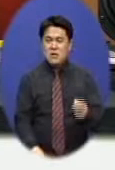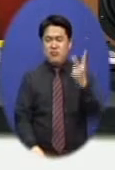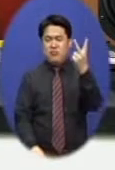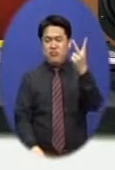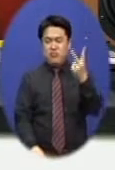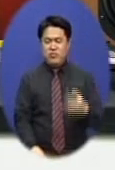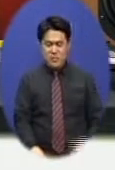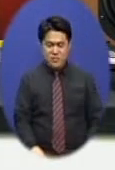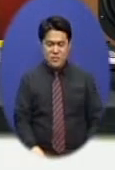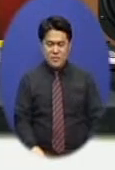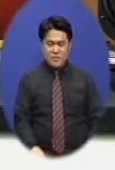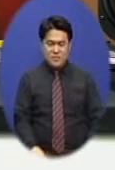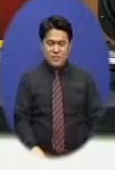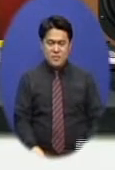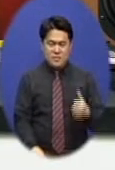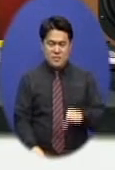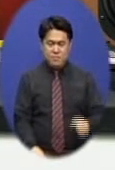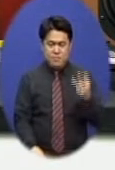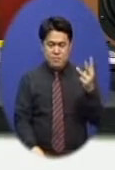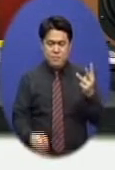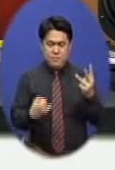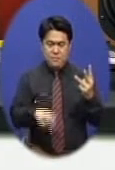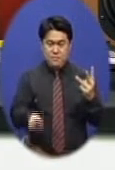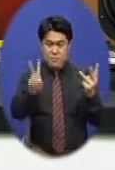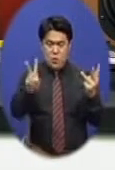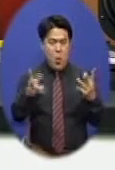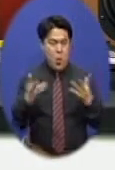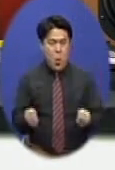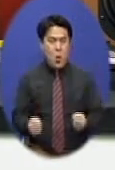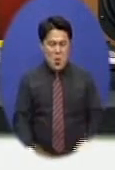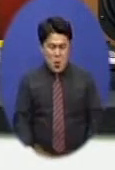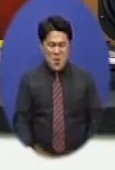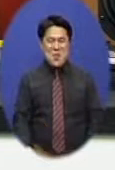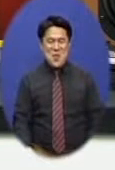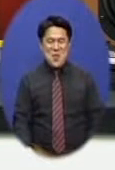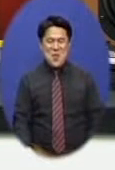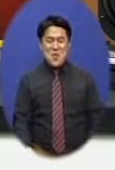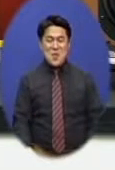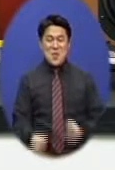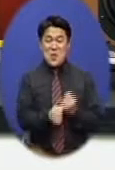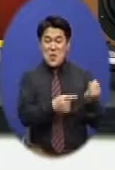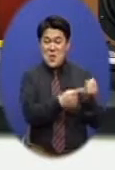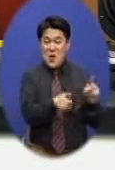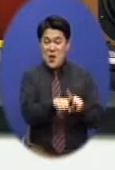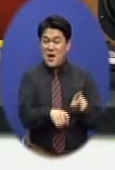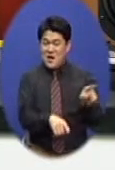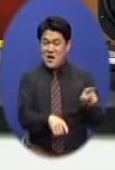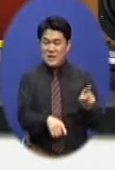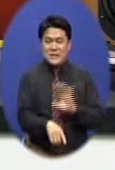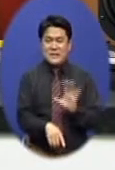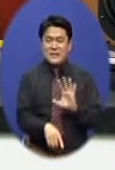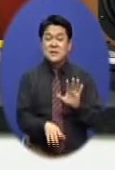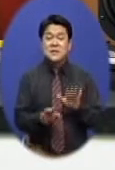있고. 아, 삼남이녀? 예. 아, 많이 두셨네요. 그러니까요. 안 사모님은 옆에 계신가요?